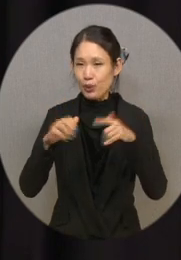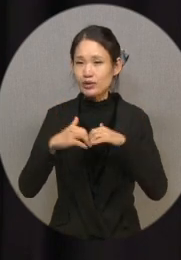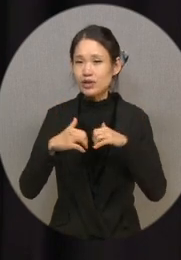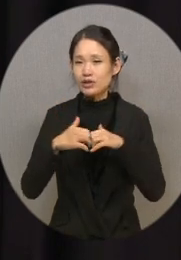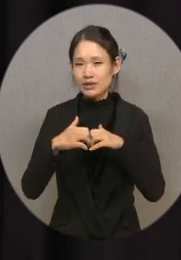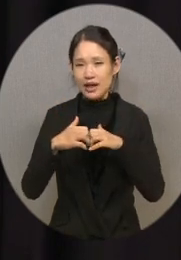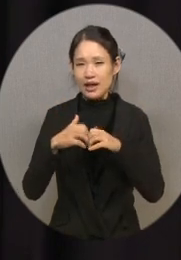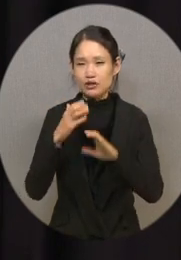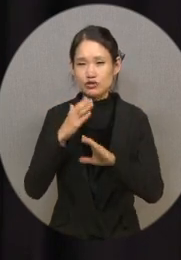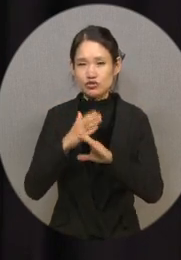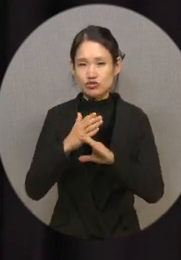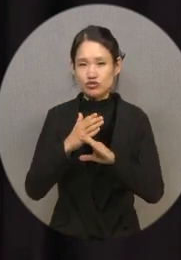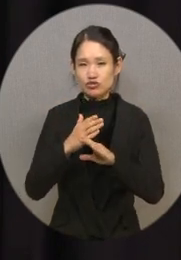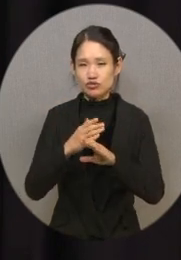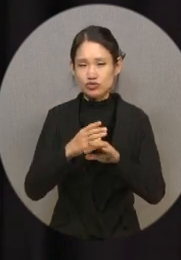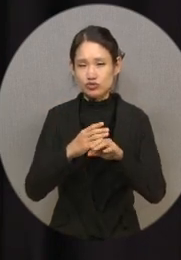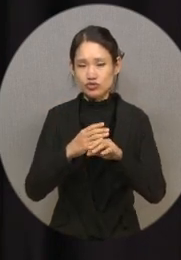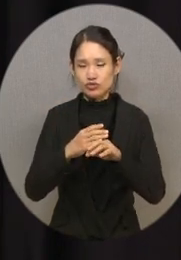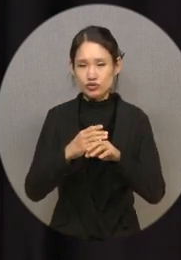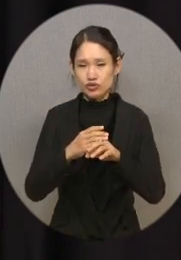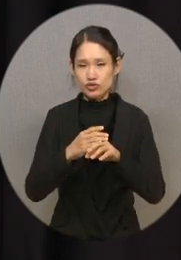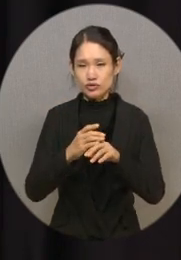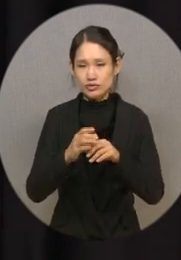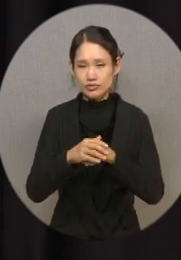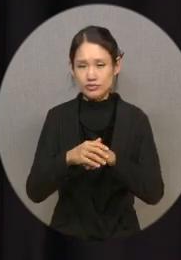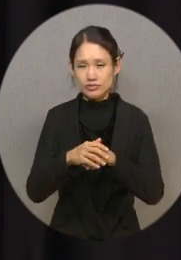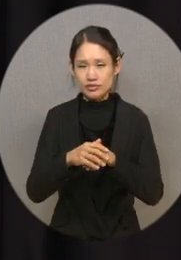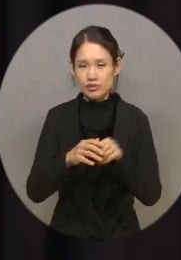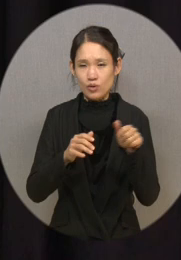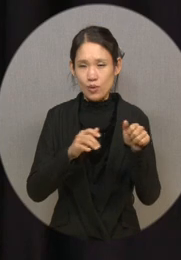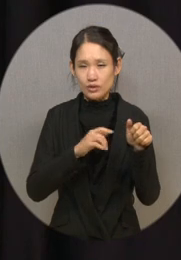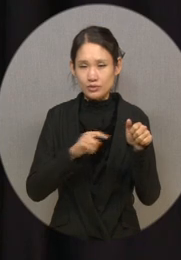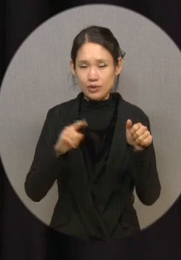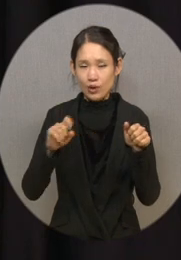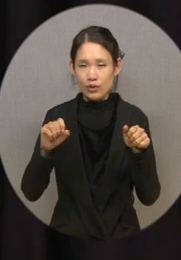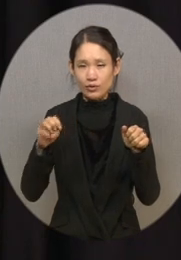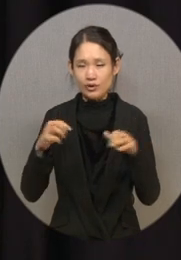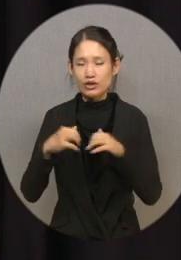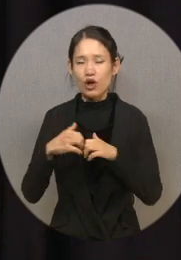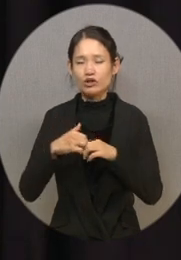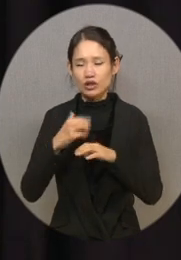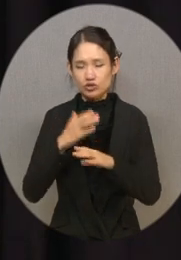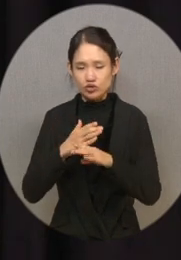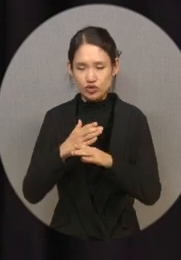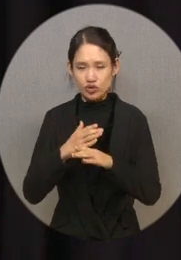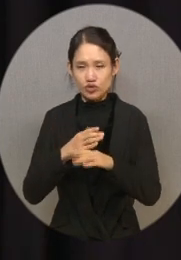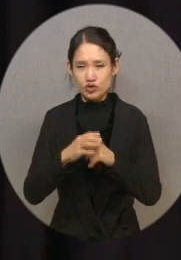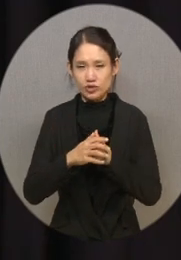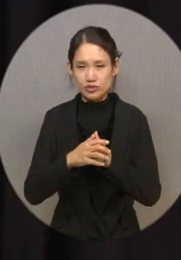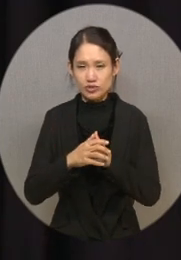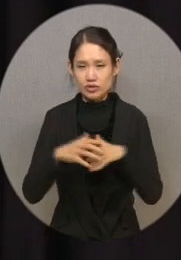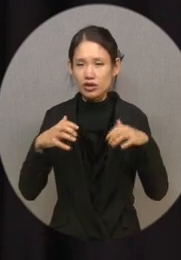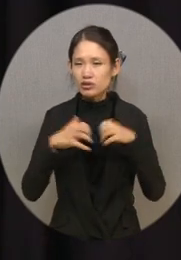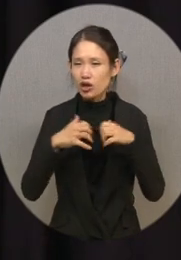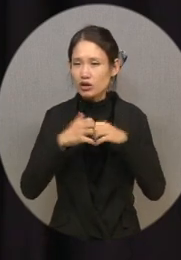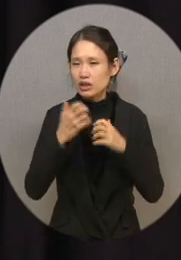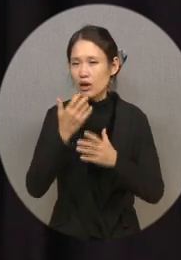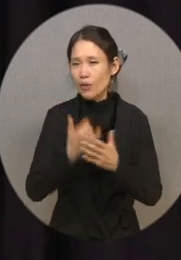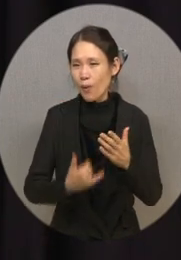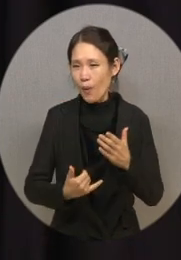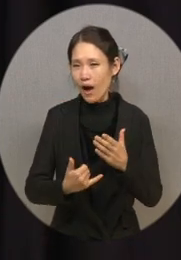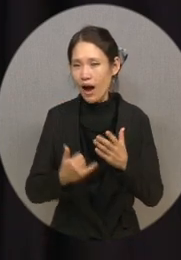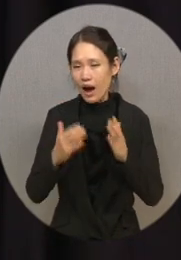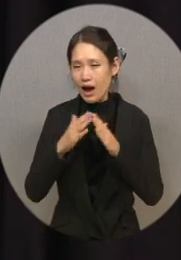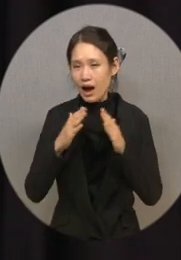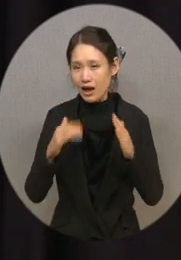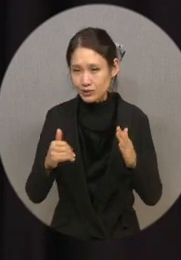그렇죠. 50년에서 53년에 그래. 전쟁이 있지 않았습니까? 맞아요. 그래서 전쟁 중에 전쟁 고아라든지 그 가족